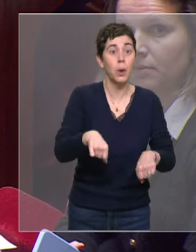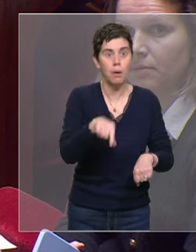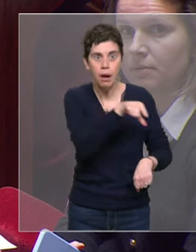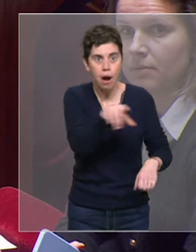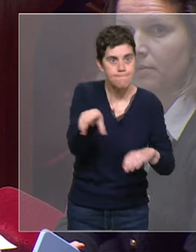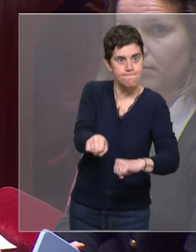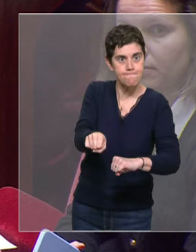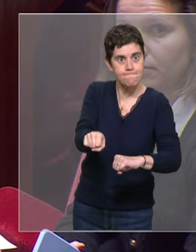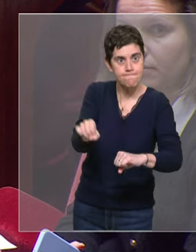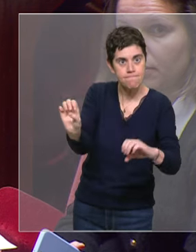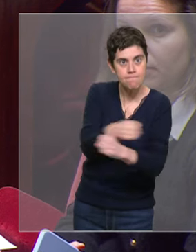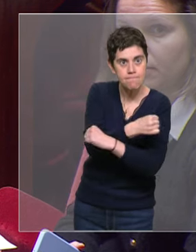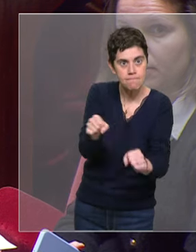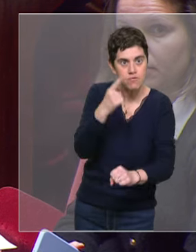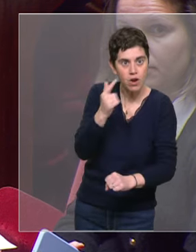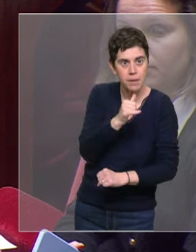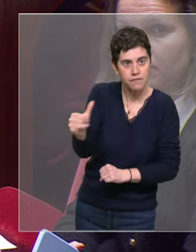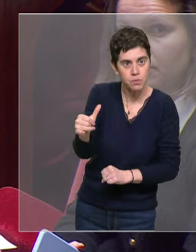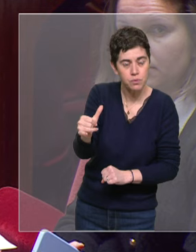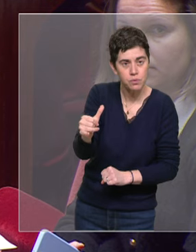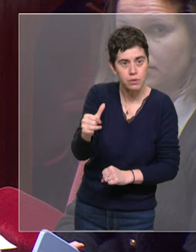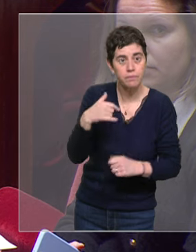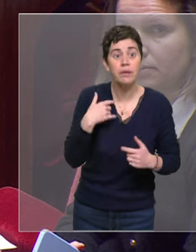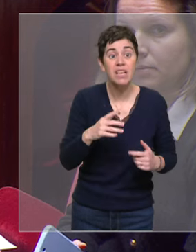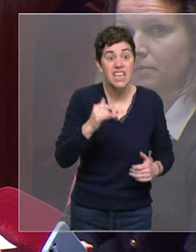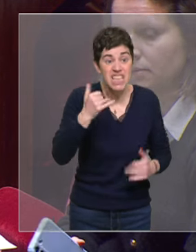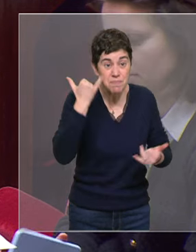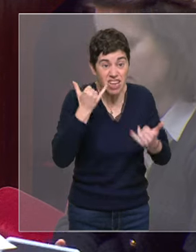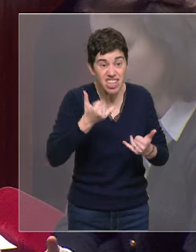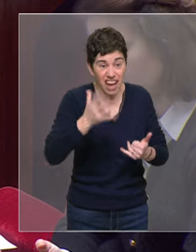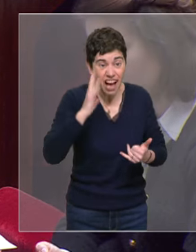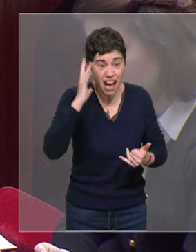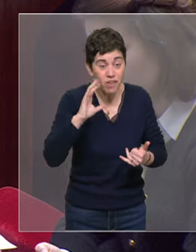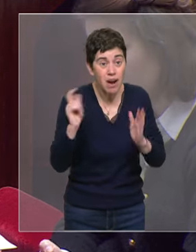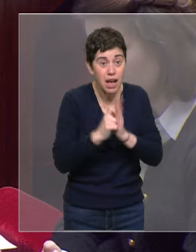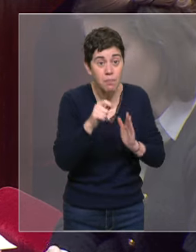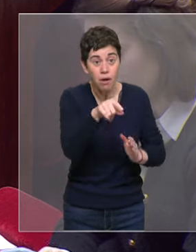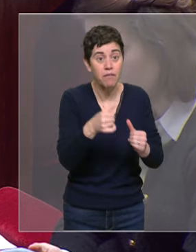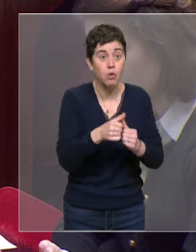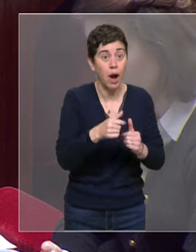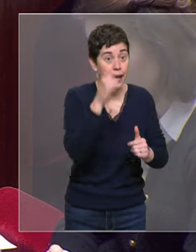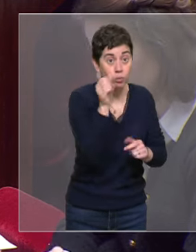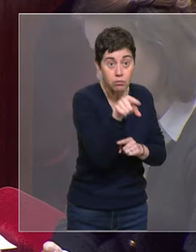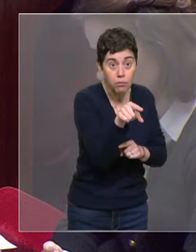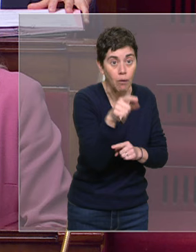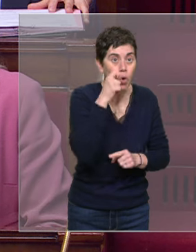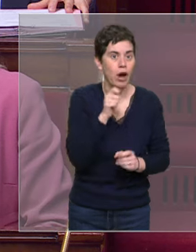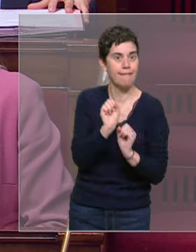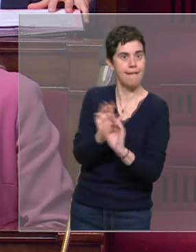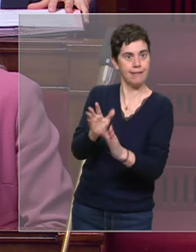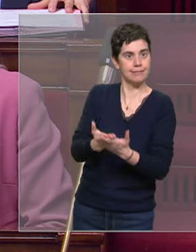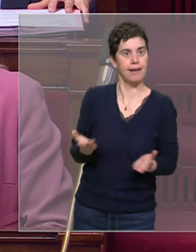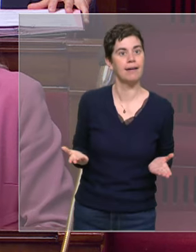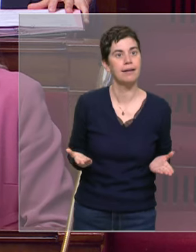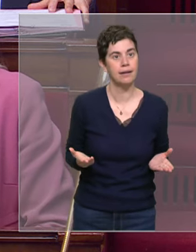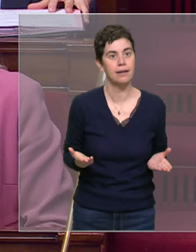résistance exceptionnelle du peuple ukrainien. Et si nous vous avions écouté à l'époque, nous n'aurions pas accompagné les Ukrainiens face à cette